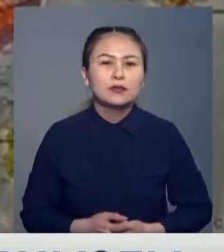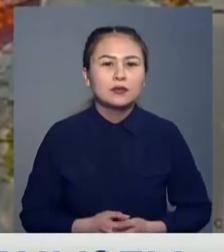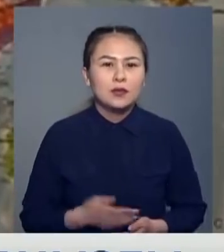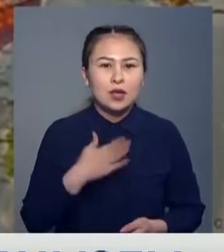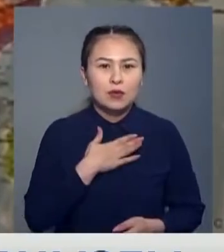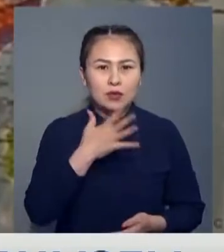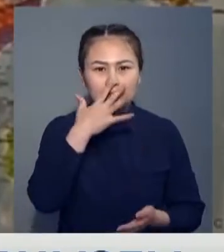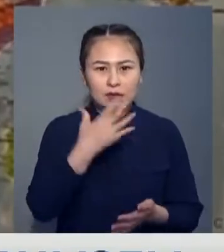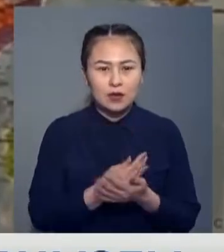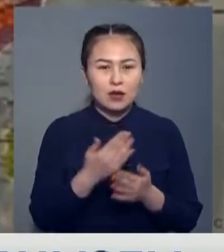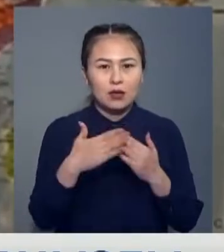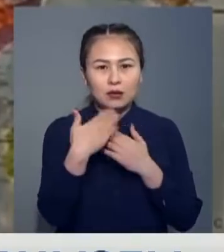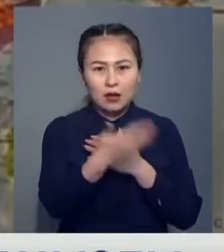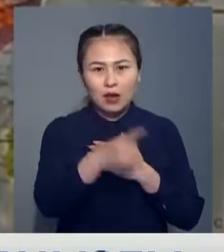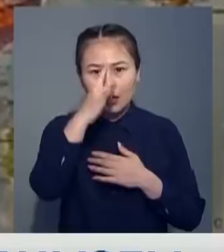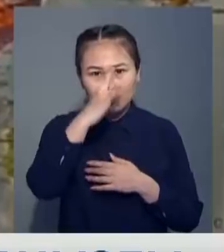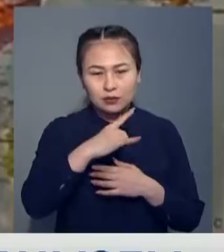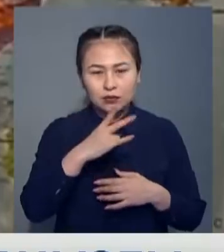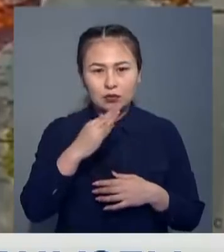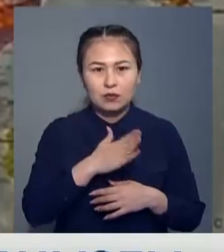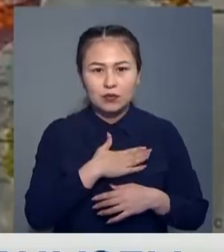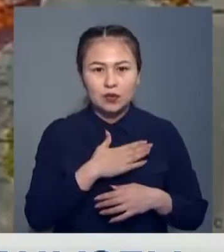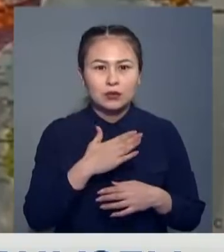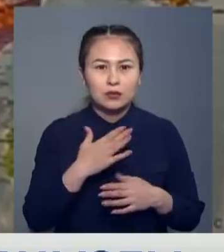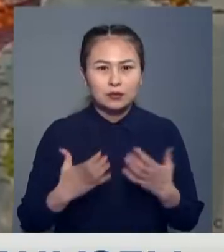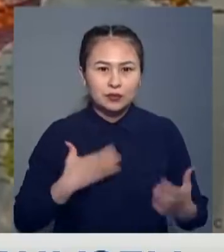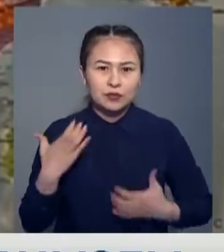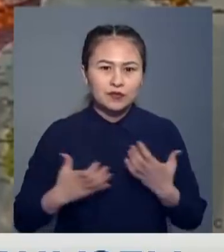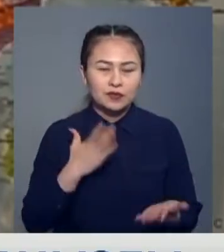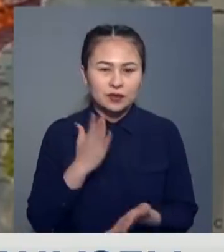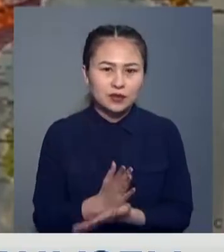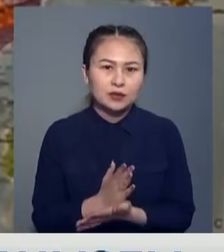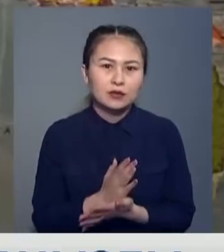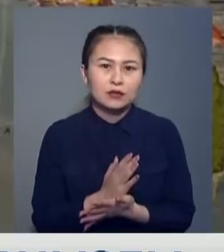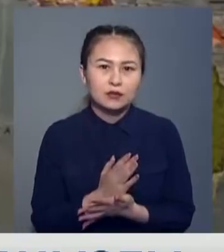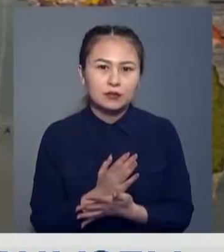Біз өзіміз жырақта жүрсекте еліміз үшін алаңдап отырмыз.